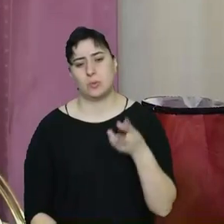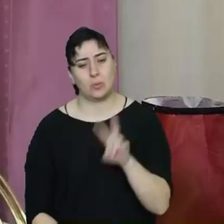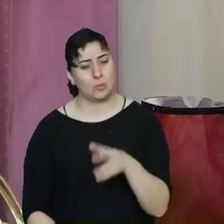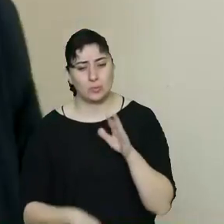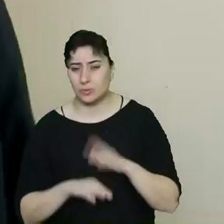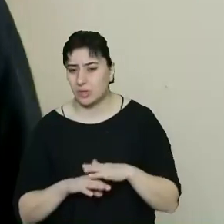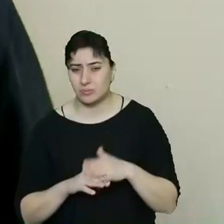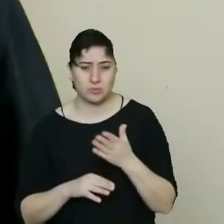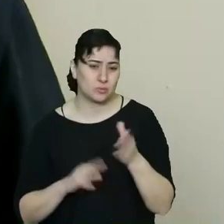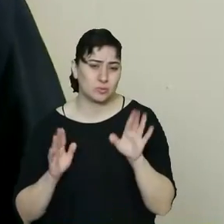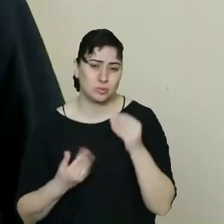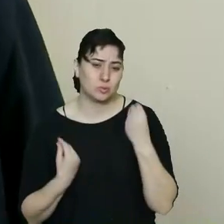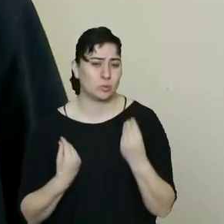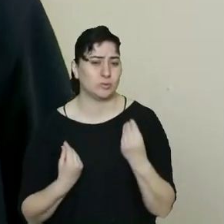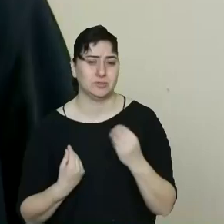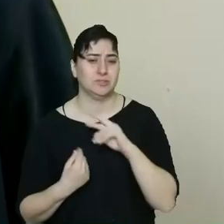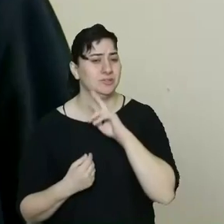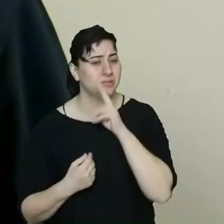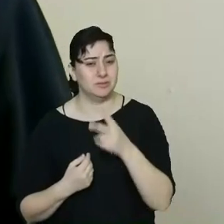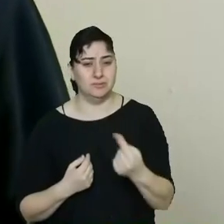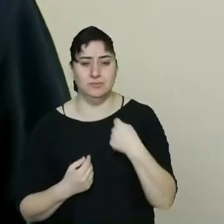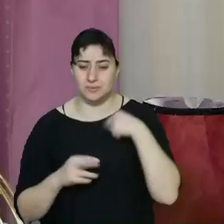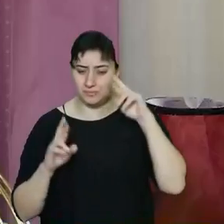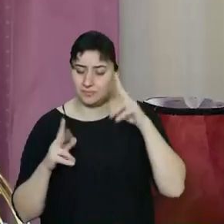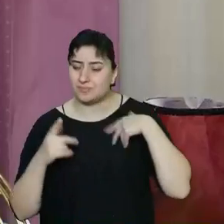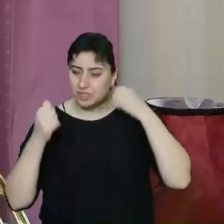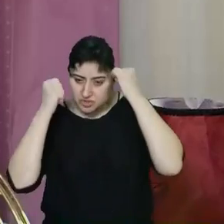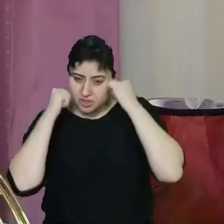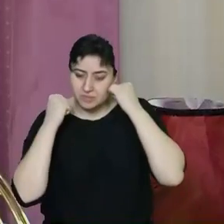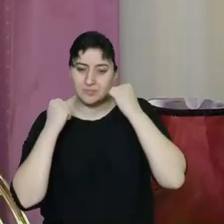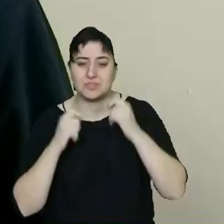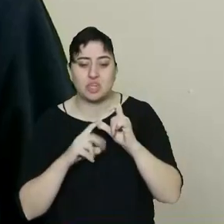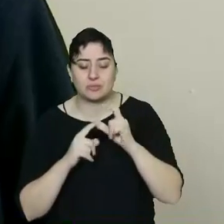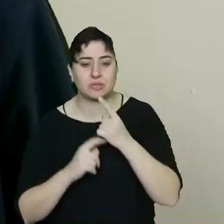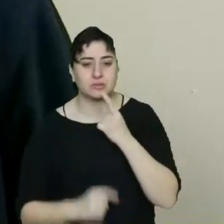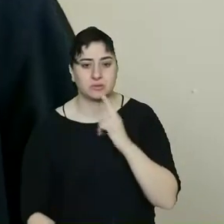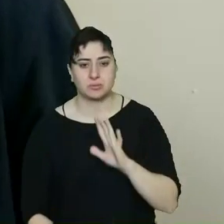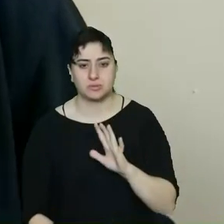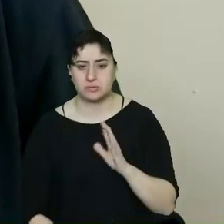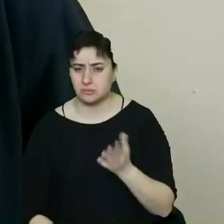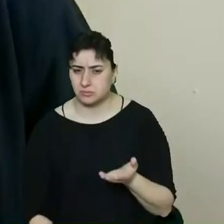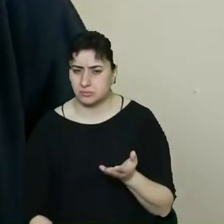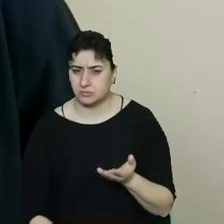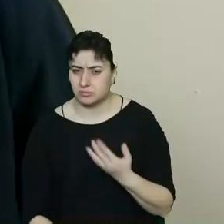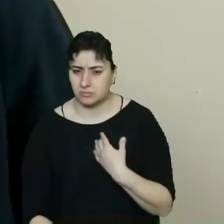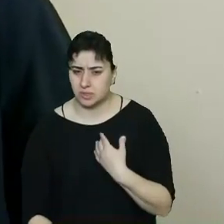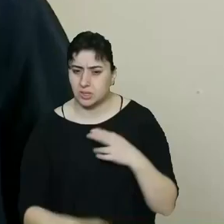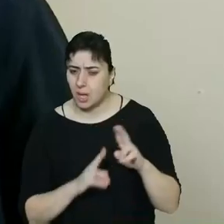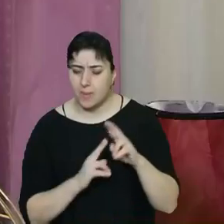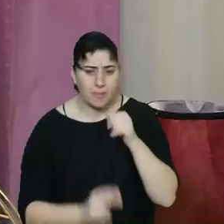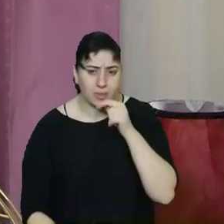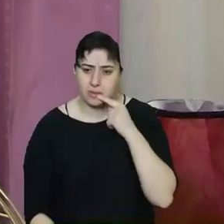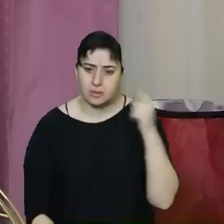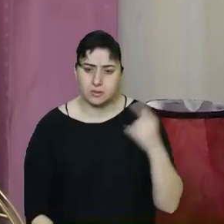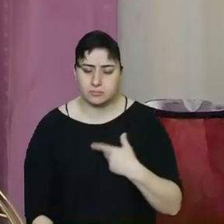Rahmetlik, ne kadar güzel bir kuştu. Yazık, beni tanımazsın diye de şapşaldı ya. Beni Ana, ben Kemal Bey'e ne diyeceğim